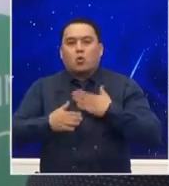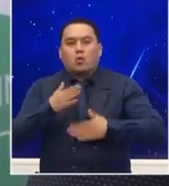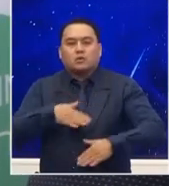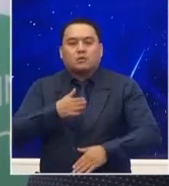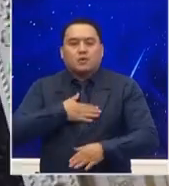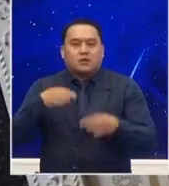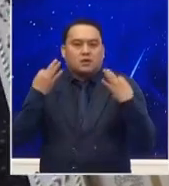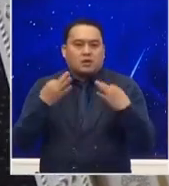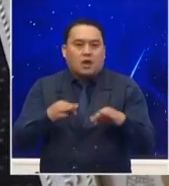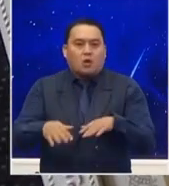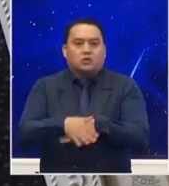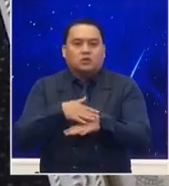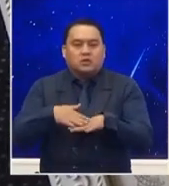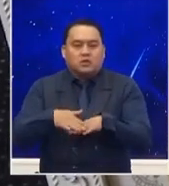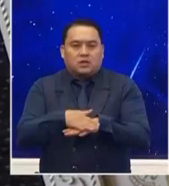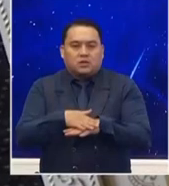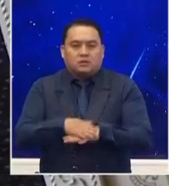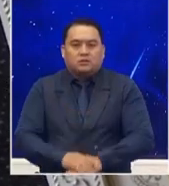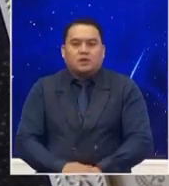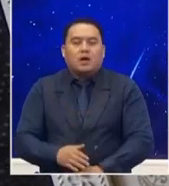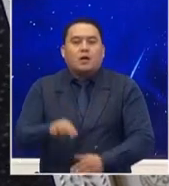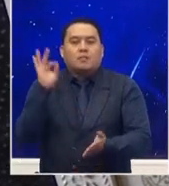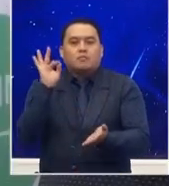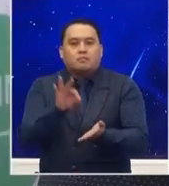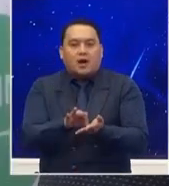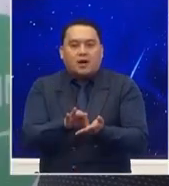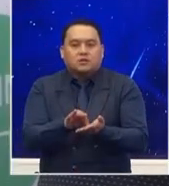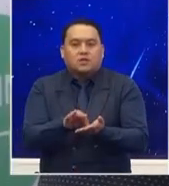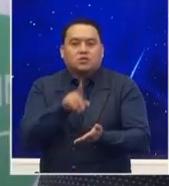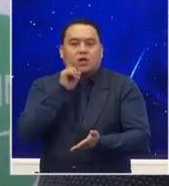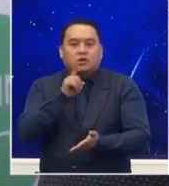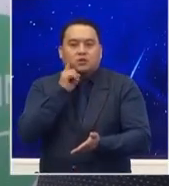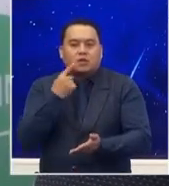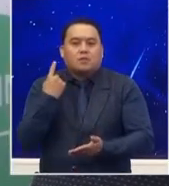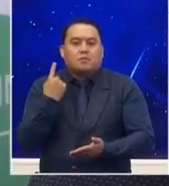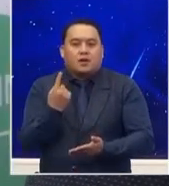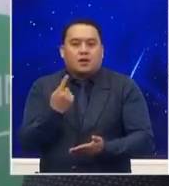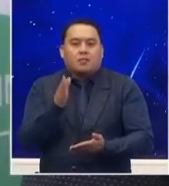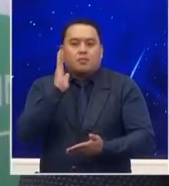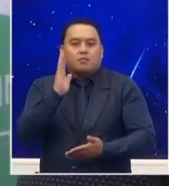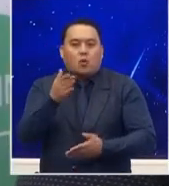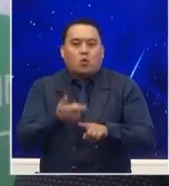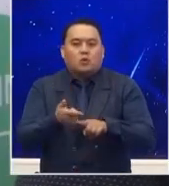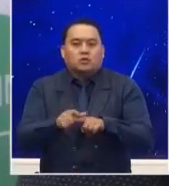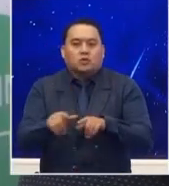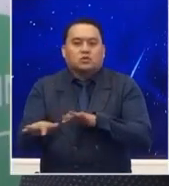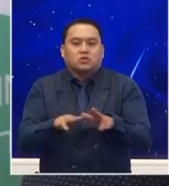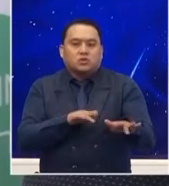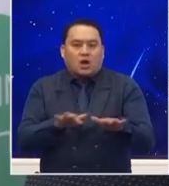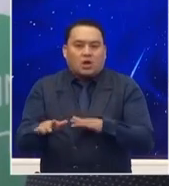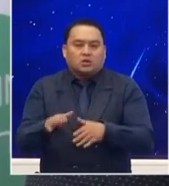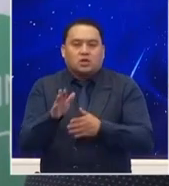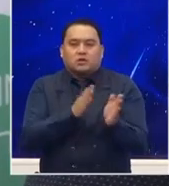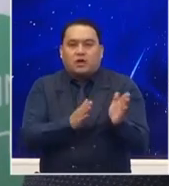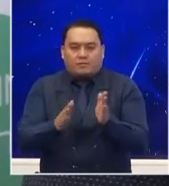мен тәуелсіз елдің құрдасымын. Мақсаты мен мұндалаған жастардың бірімін. Алдағы уақытта осындай шаралар жүйелі